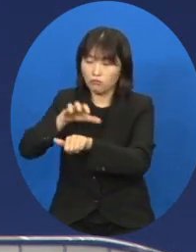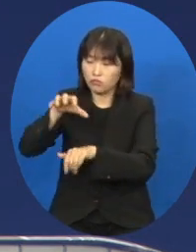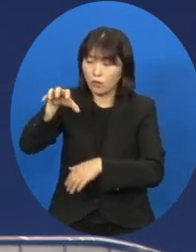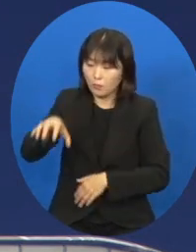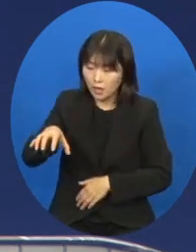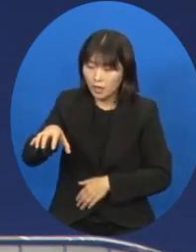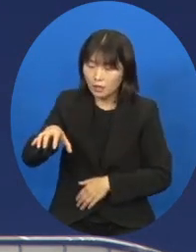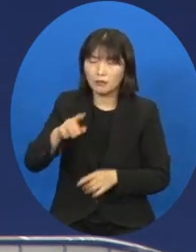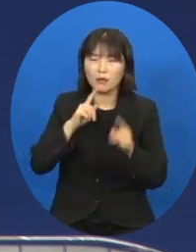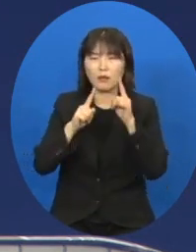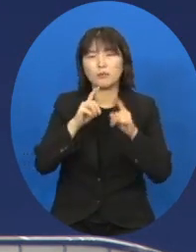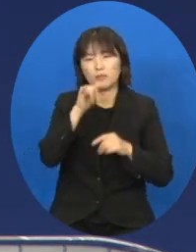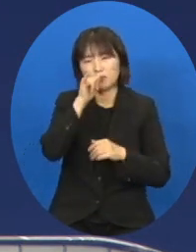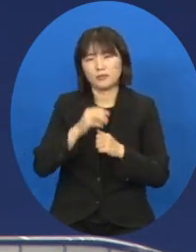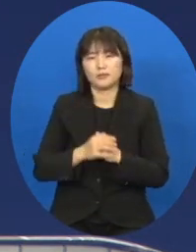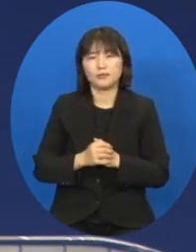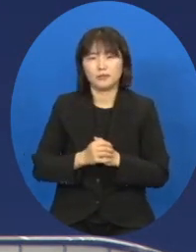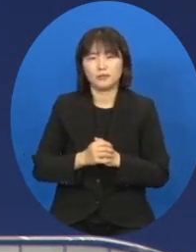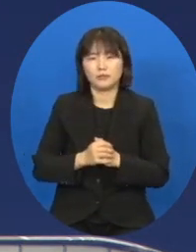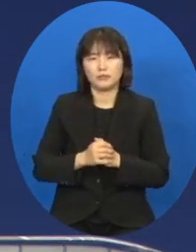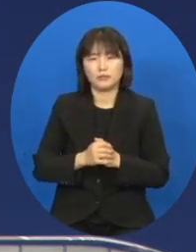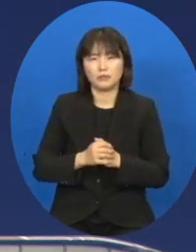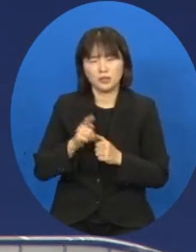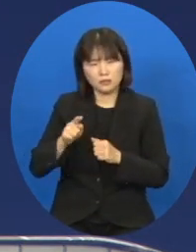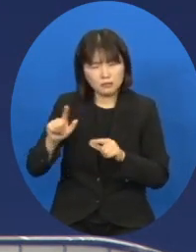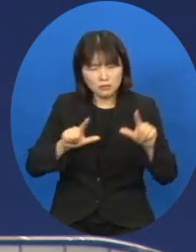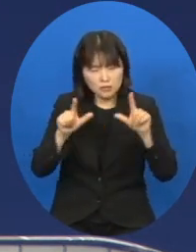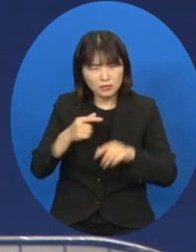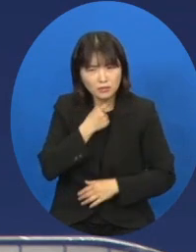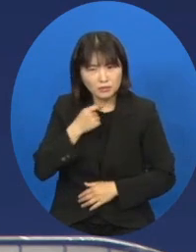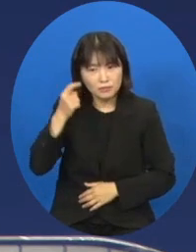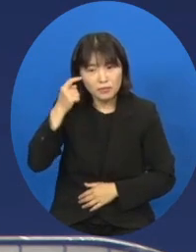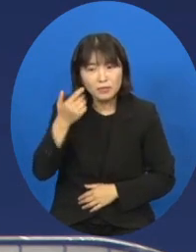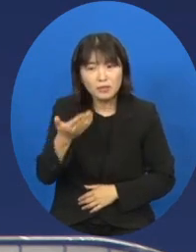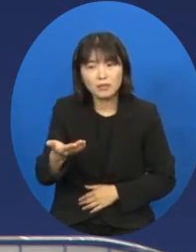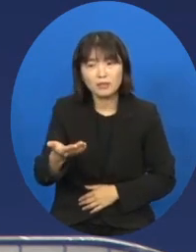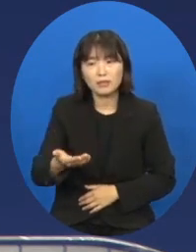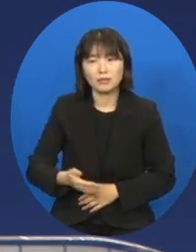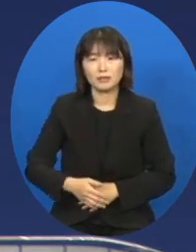있더라고요. 여러분, 이렇게 살고 싶으세요?